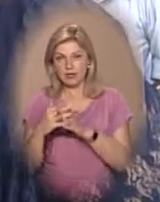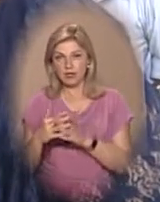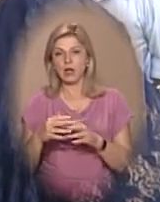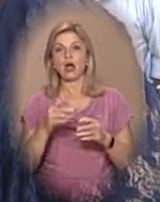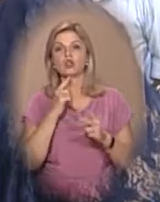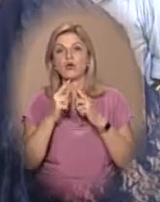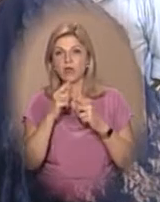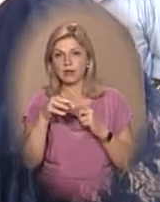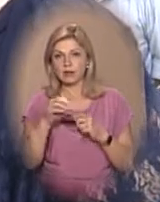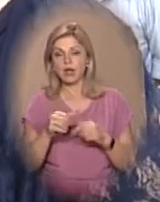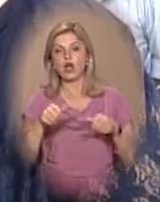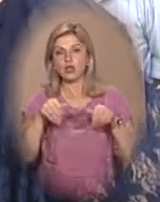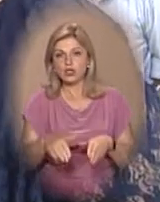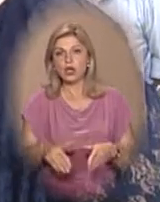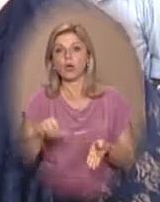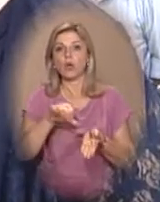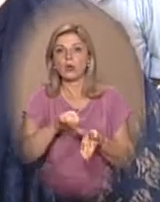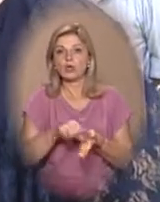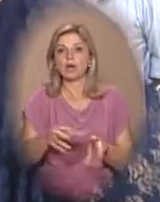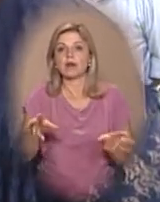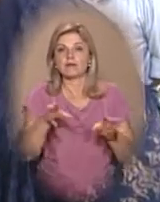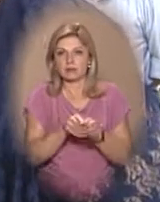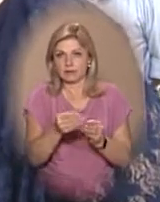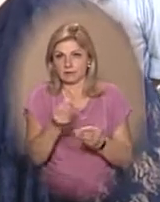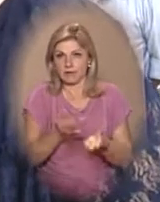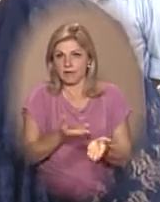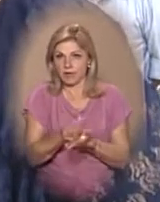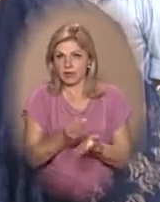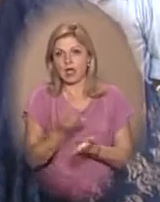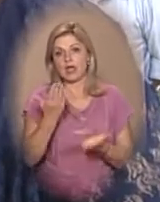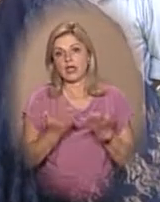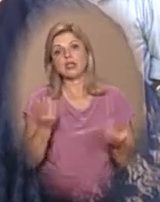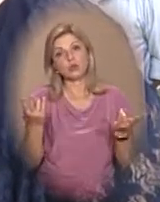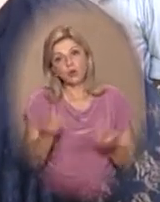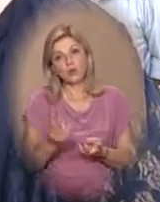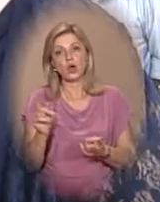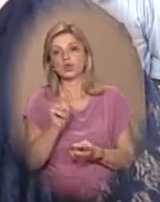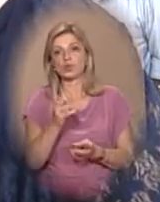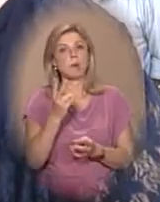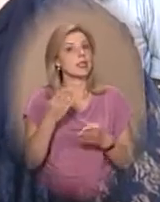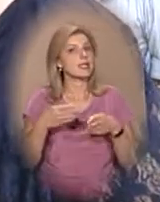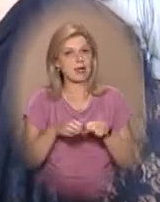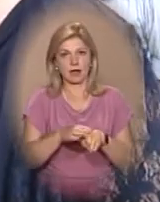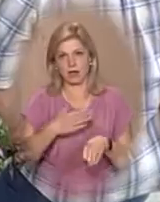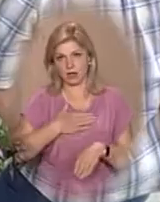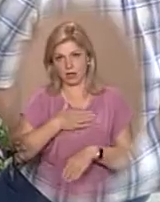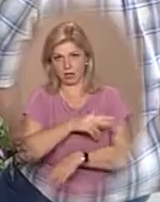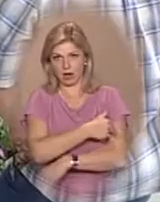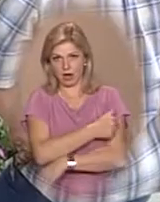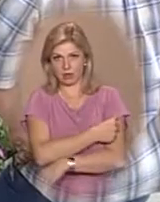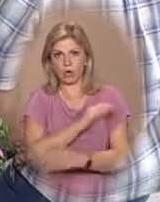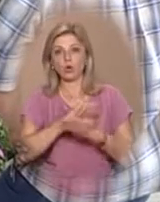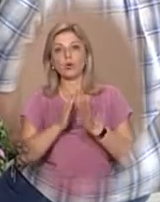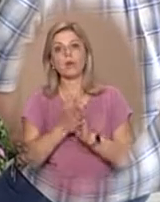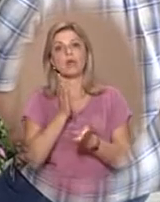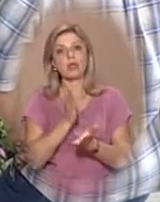вирішили приймати участь у співфінансуванні, якщо це буде необхідно, для того, щоб все-таки не закрили нашу лікарню. Домовленості